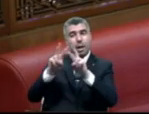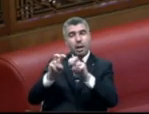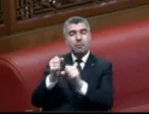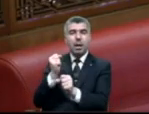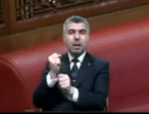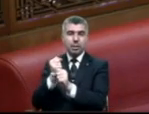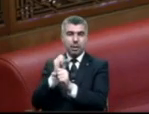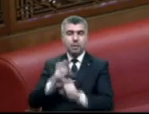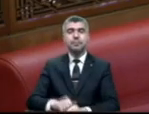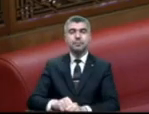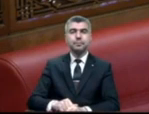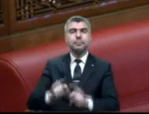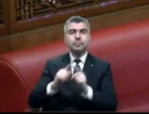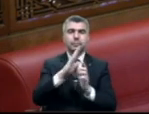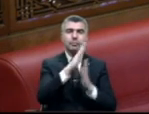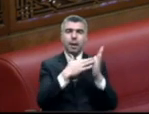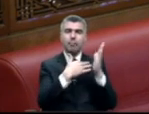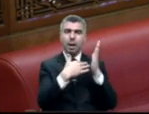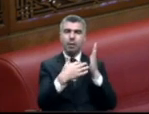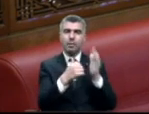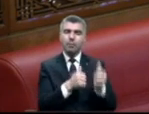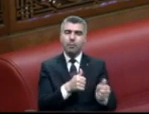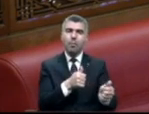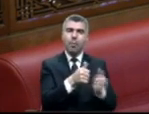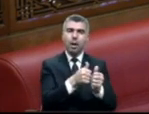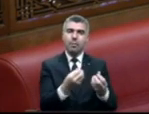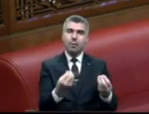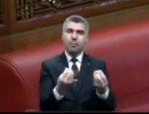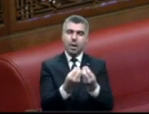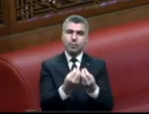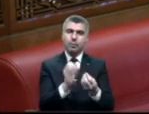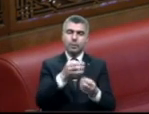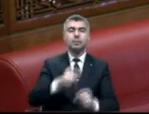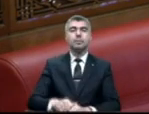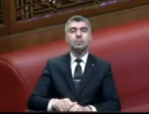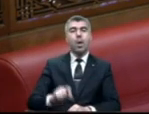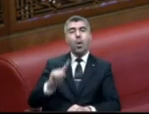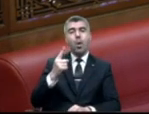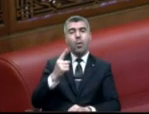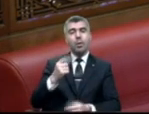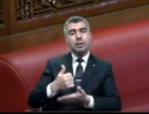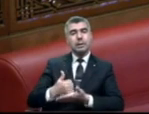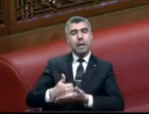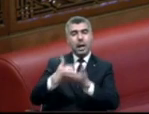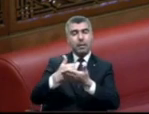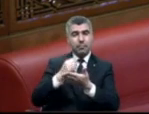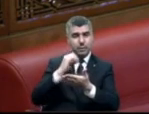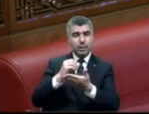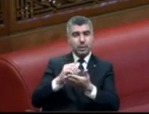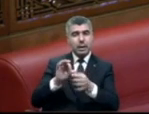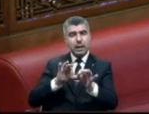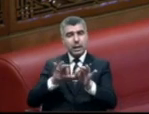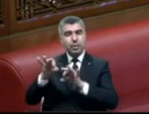التشغيل والكفاءات سطرت برنامج للمواكبة يمكن تلخيصه كالآتي: أولا، الدعم اللوجستيكي من أجل